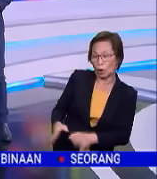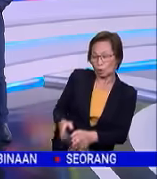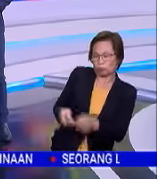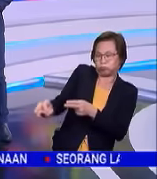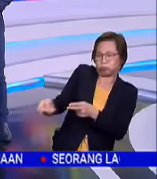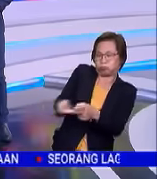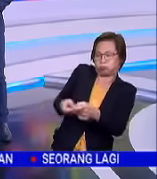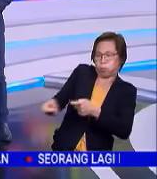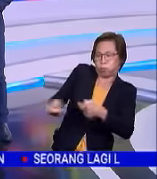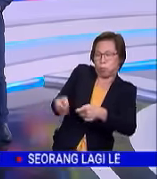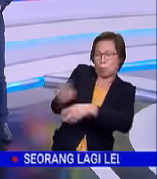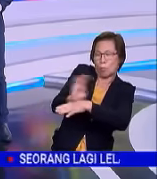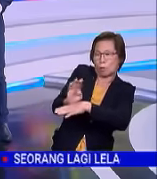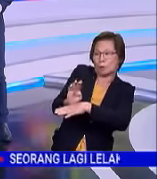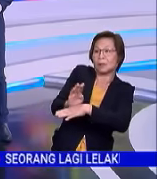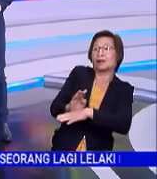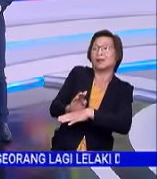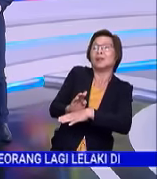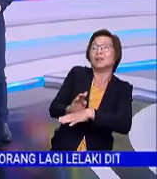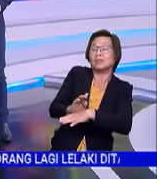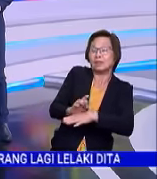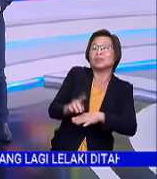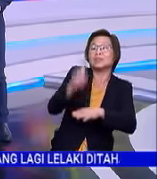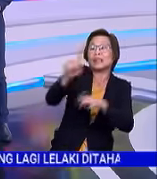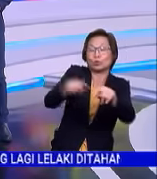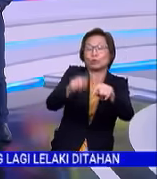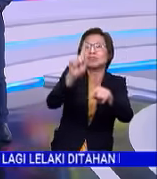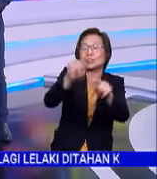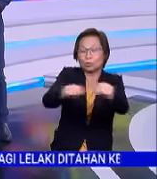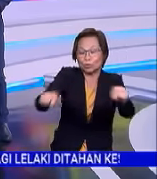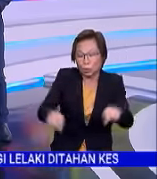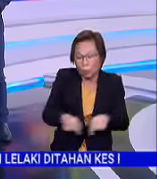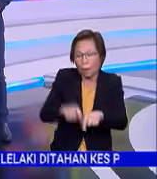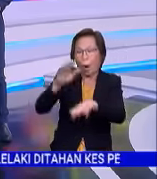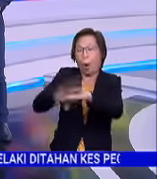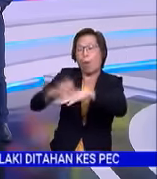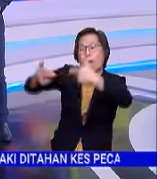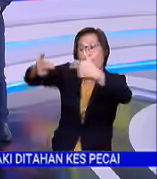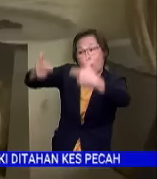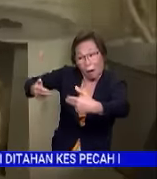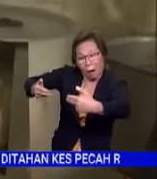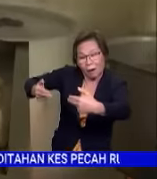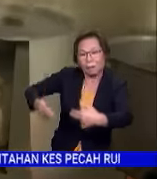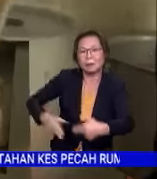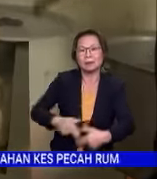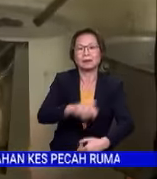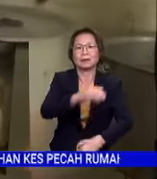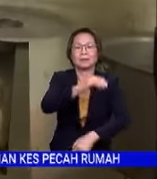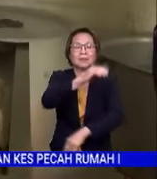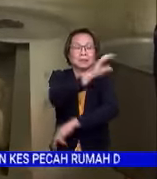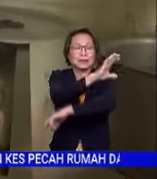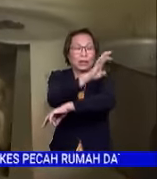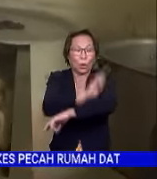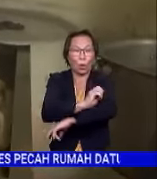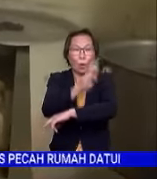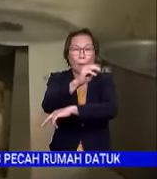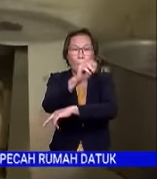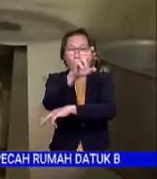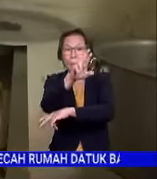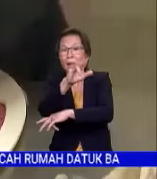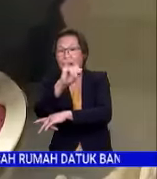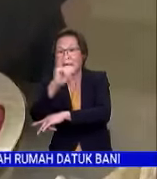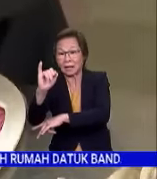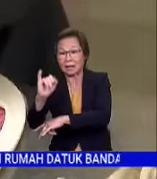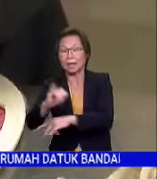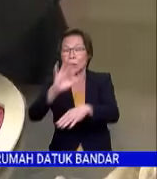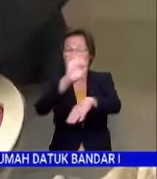keperluan utama perniagaan di bawah satu platform secara dalam talian. Jelas Ketua Pegawai Eksekutif MARI, Datuk Madani Sahari,